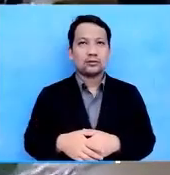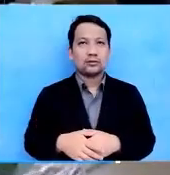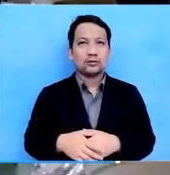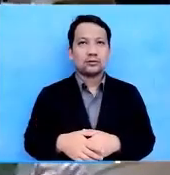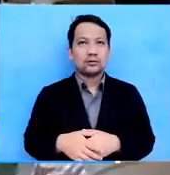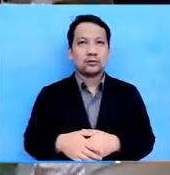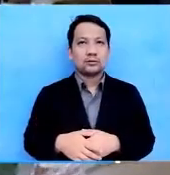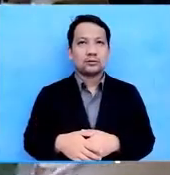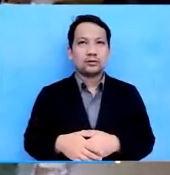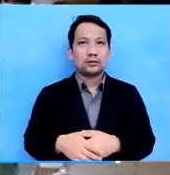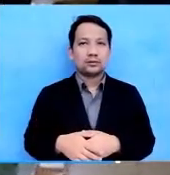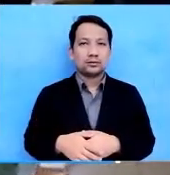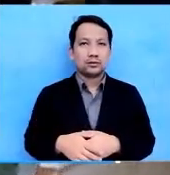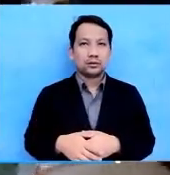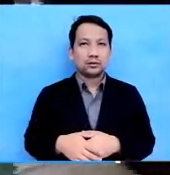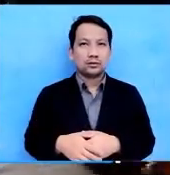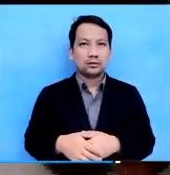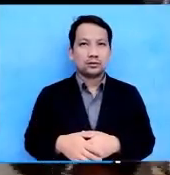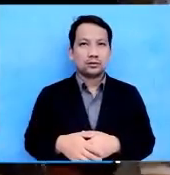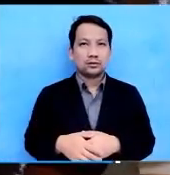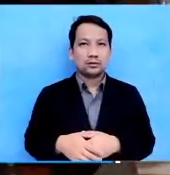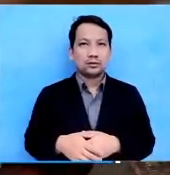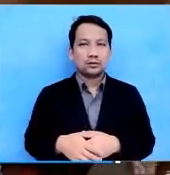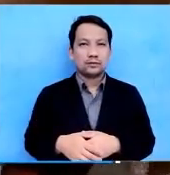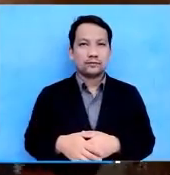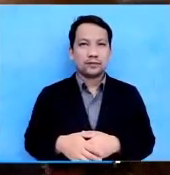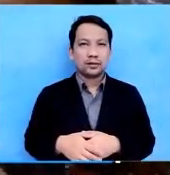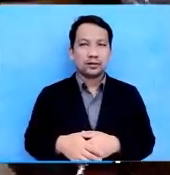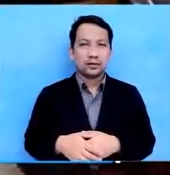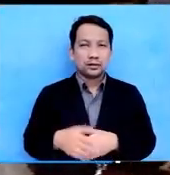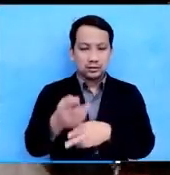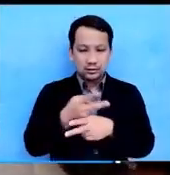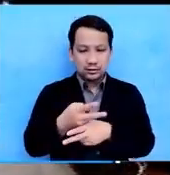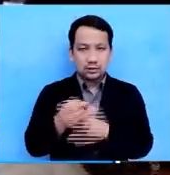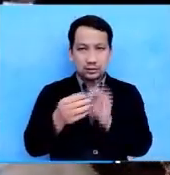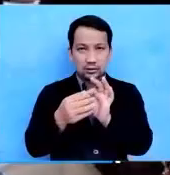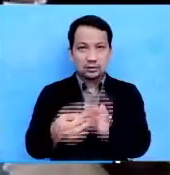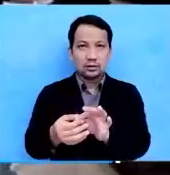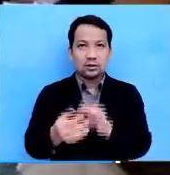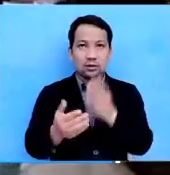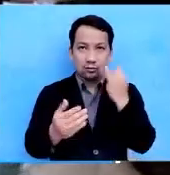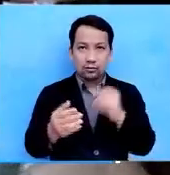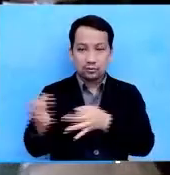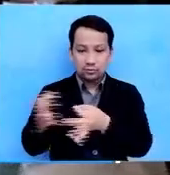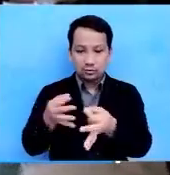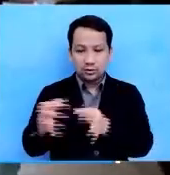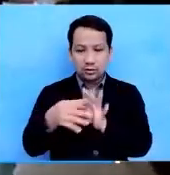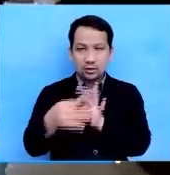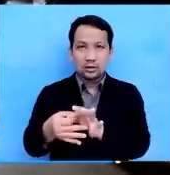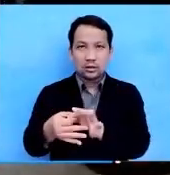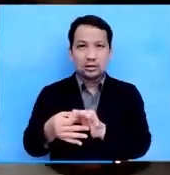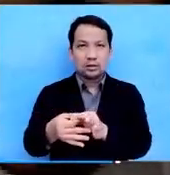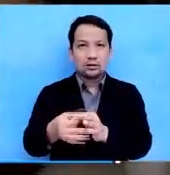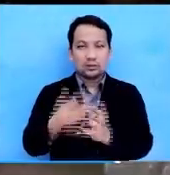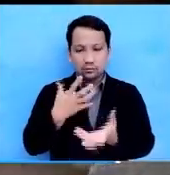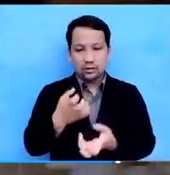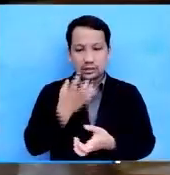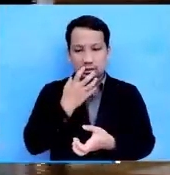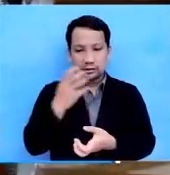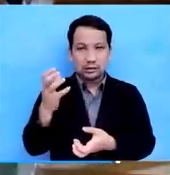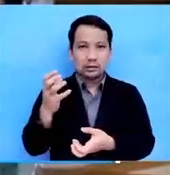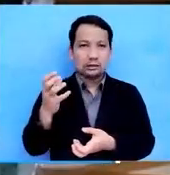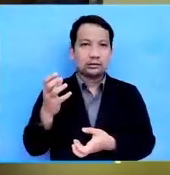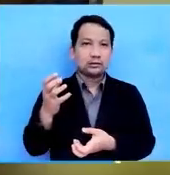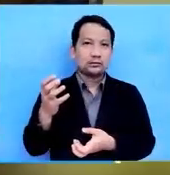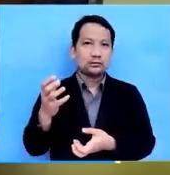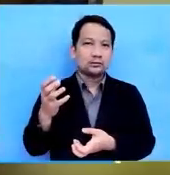tuna, sardinas at galunggong. Paliwanag ng BFAR, mas gusto kasi ng mga isda ito yung mainit na temperatura.